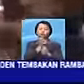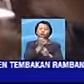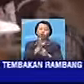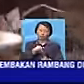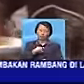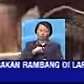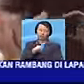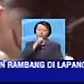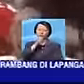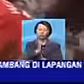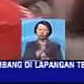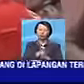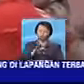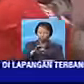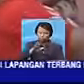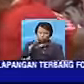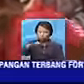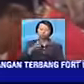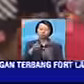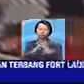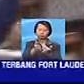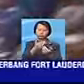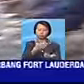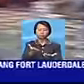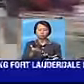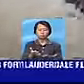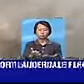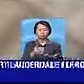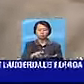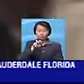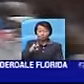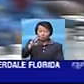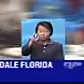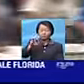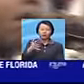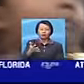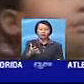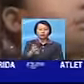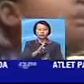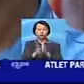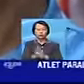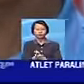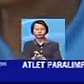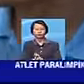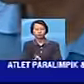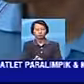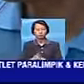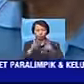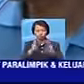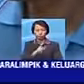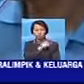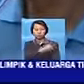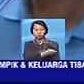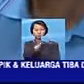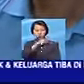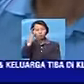Jadi tak suka sangatlah. Sebab dia apa ya bertingkat-tingkat sikit. Jadi mana pihak berkuasa perlu